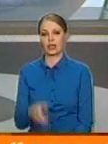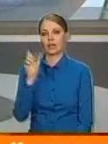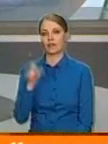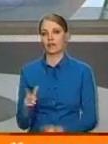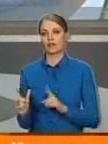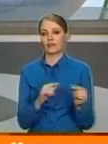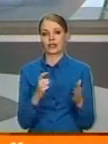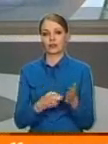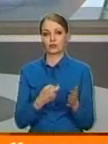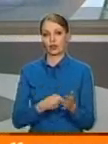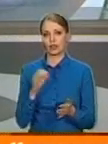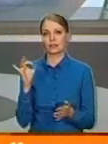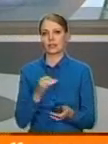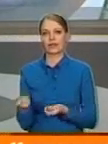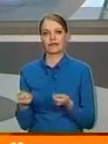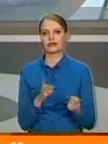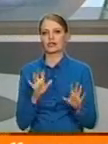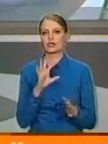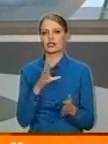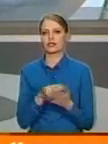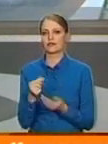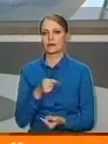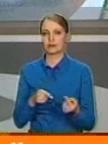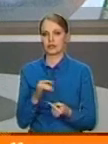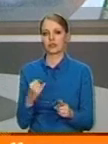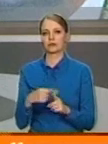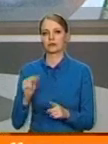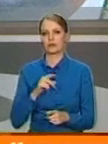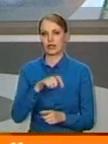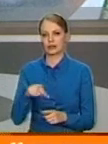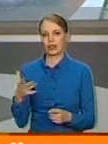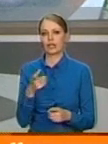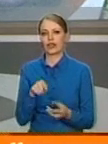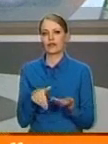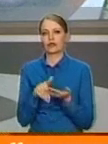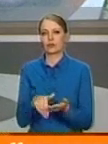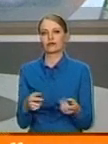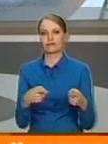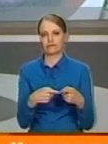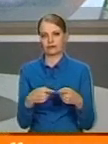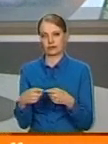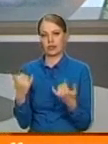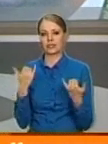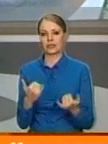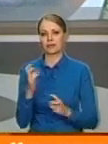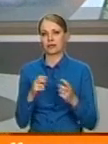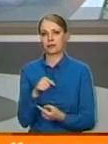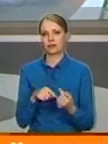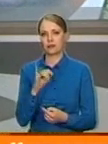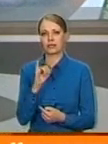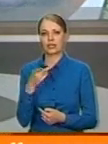Він виїхав з Донецька і вивіз не лише свій бізнес, а й працівників, яким навіть допоміг винайняти квартири. Тепер підприємець